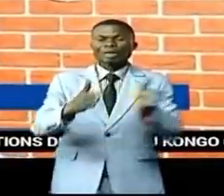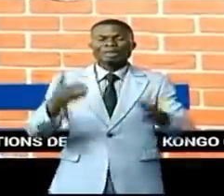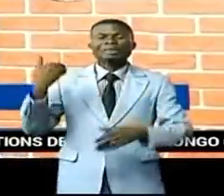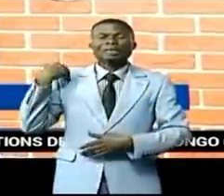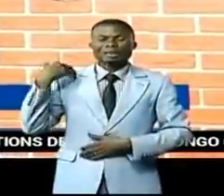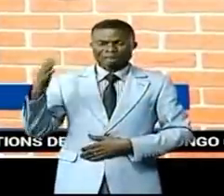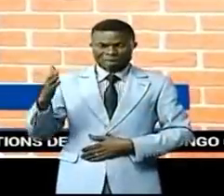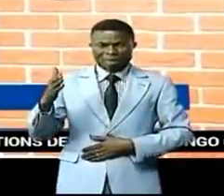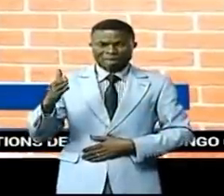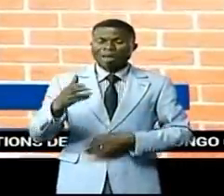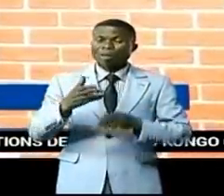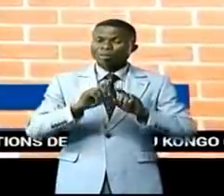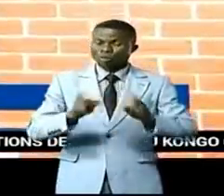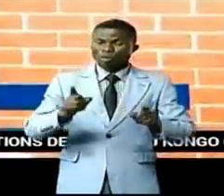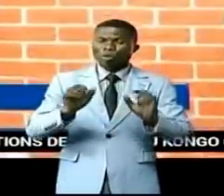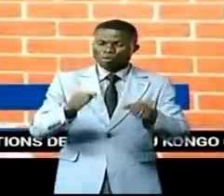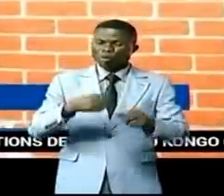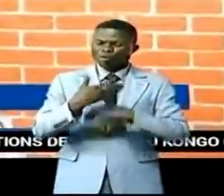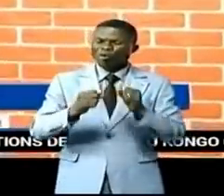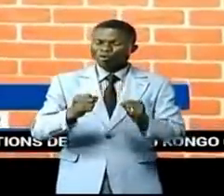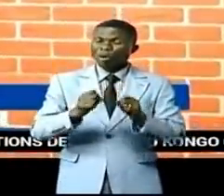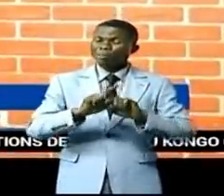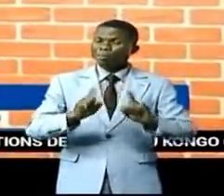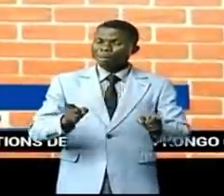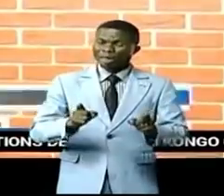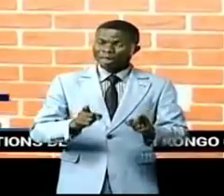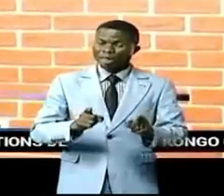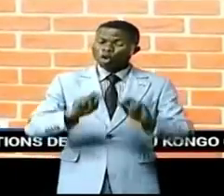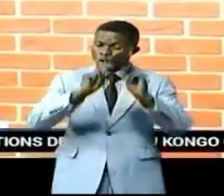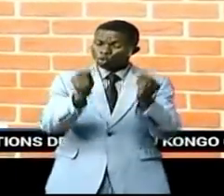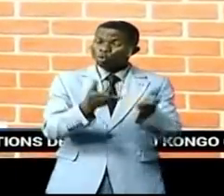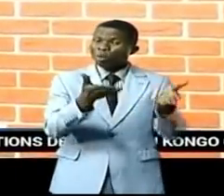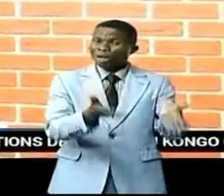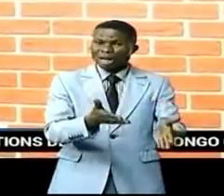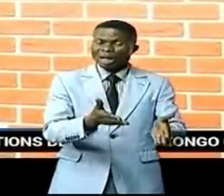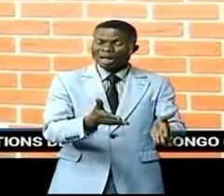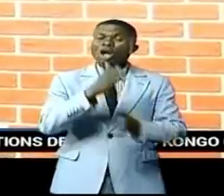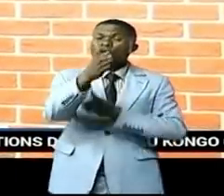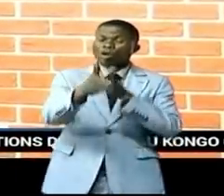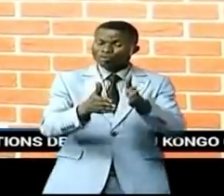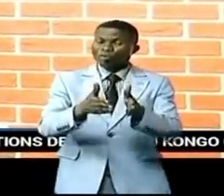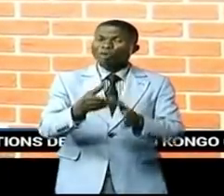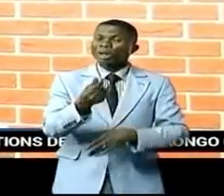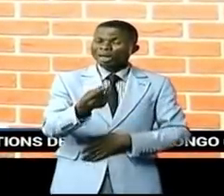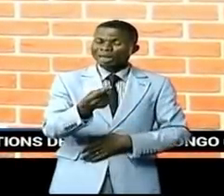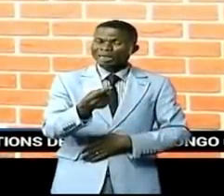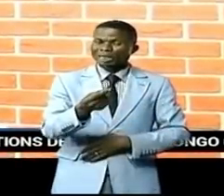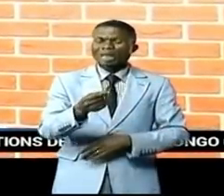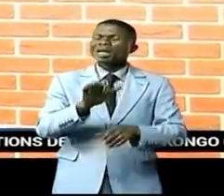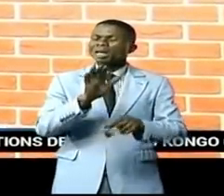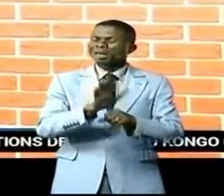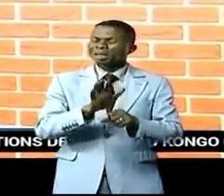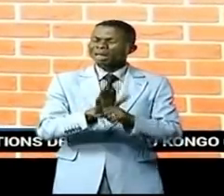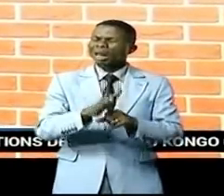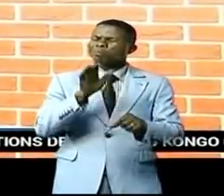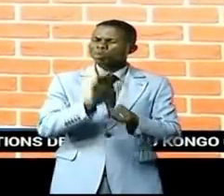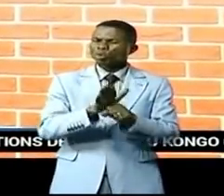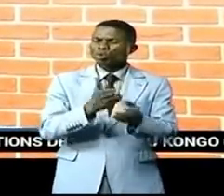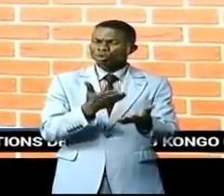publiques. Car nous pouvons tout faire, mais tant que ces gens continuent de détourner cette importante somme